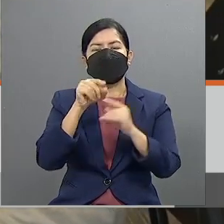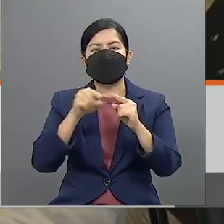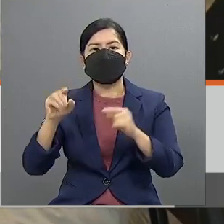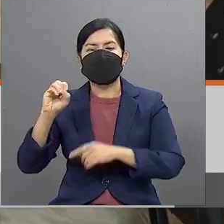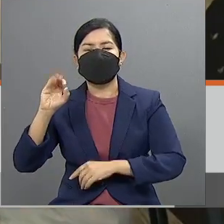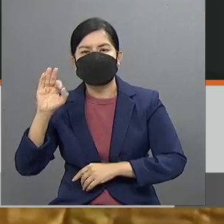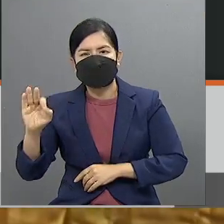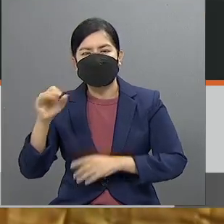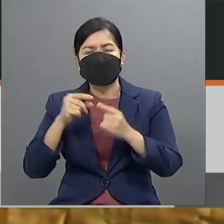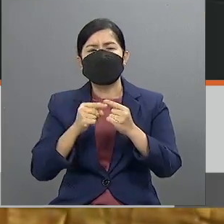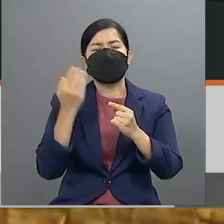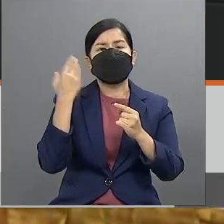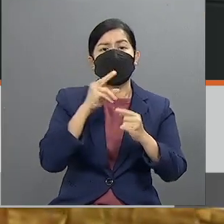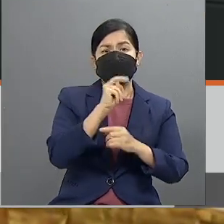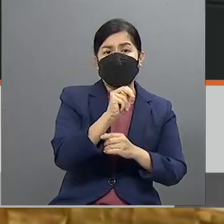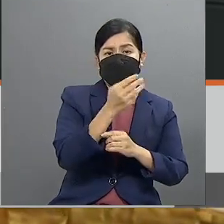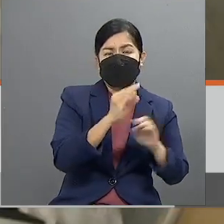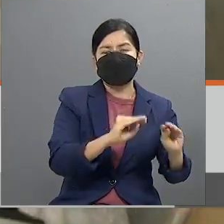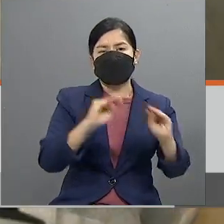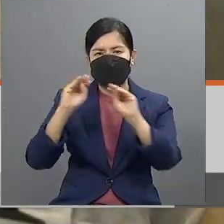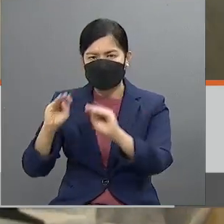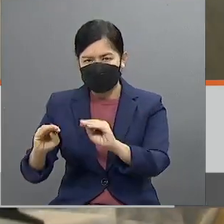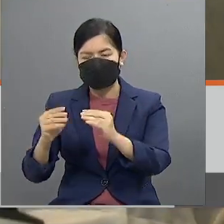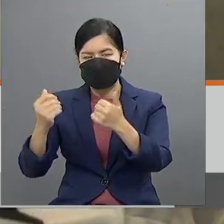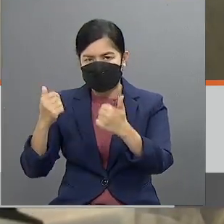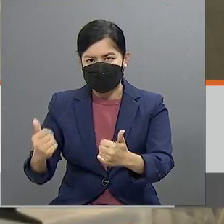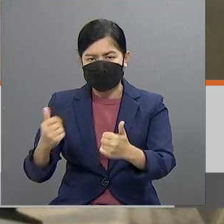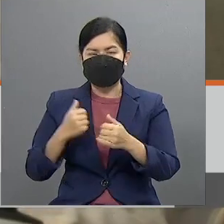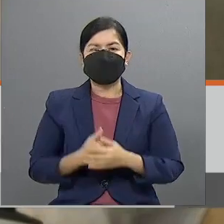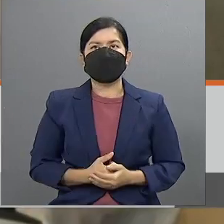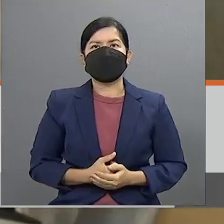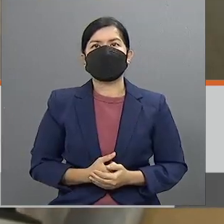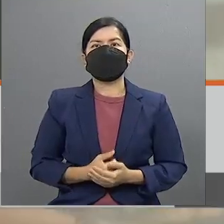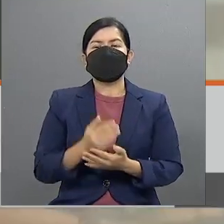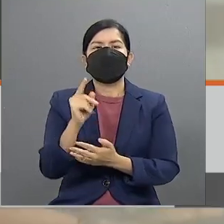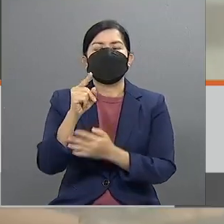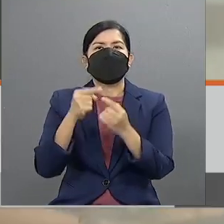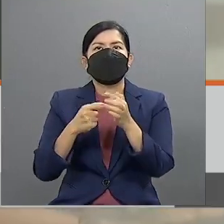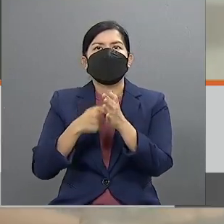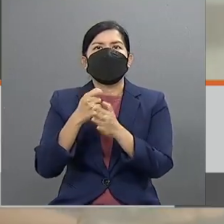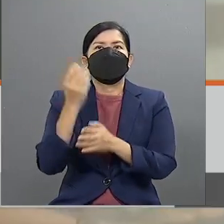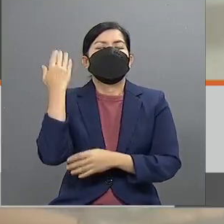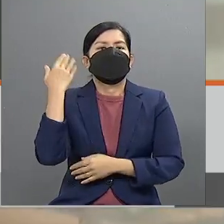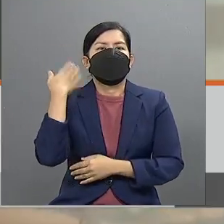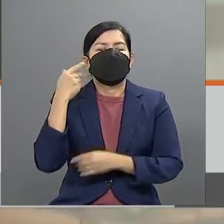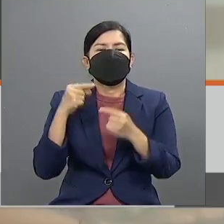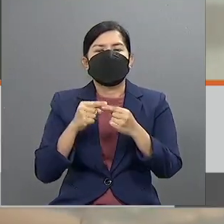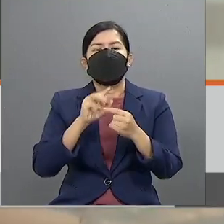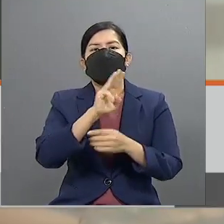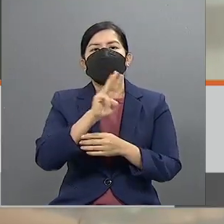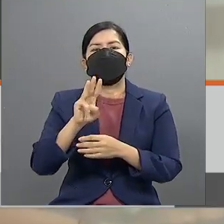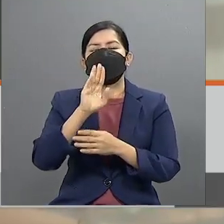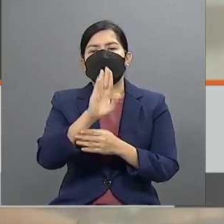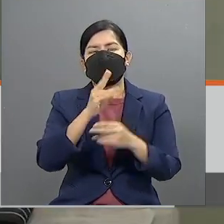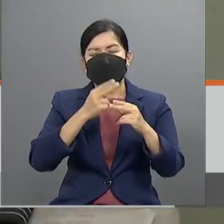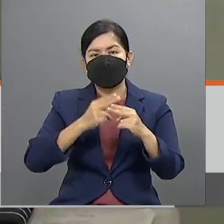แล้วก็ลงทะเบียนฉีดวัคซีนที่ไทย PBSเนื่องจากเมื่อวานนี้ค่ะไทยร่วมใจประกาศผ่านทางหน้าเพจ Facebook ให้